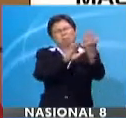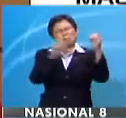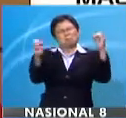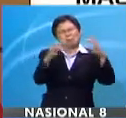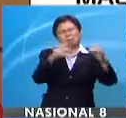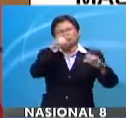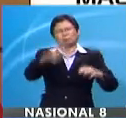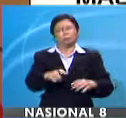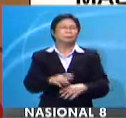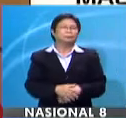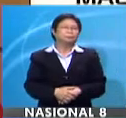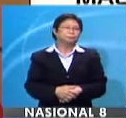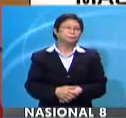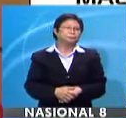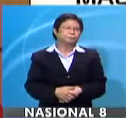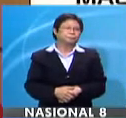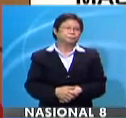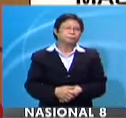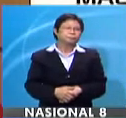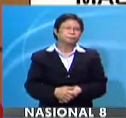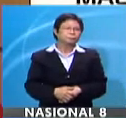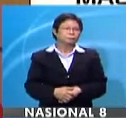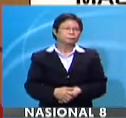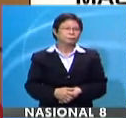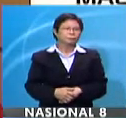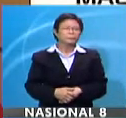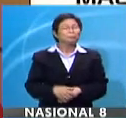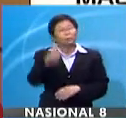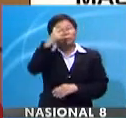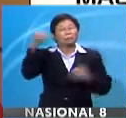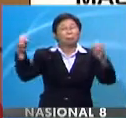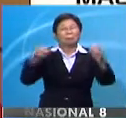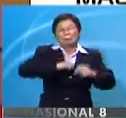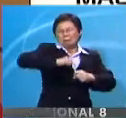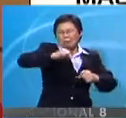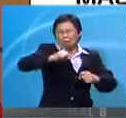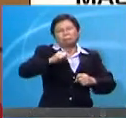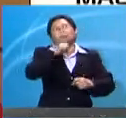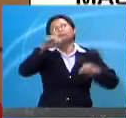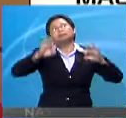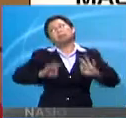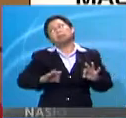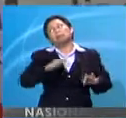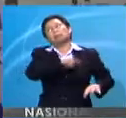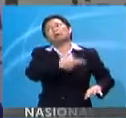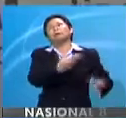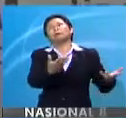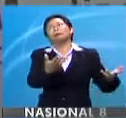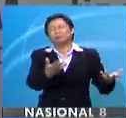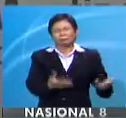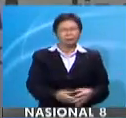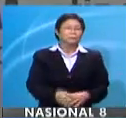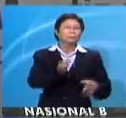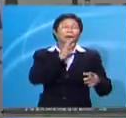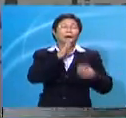efforts or confrontational situations whereby it will not bring any benefits to any countries. Ya, tambah